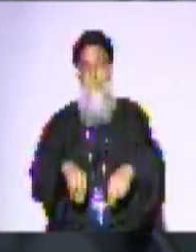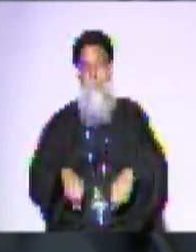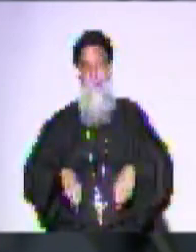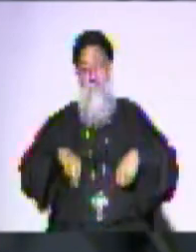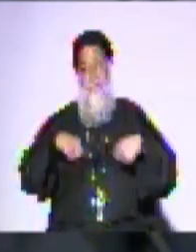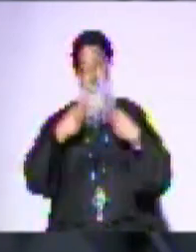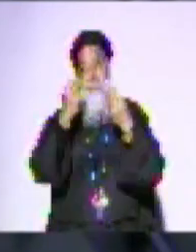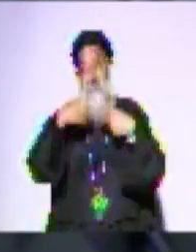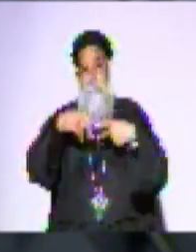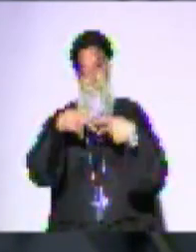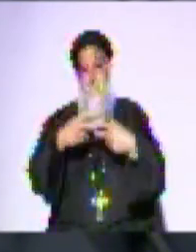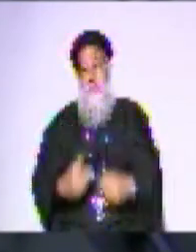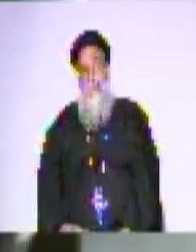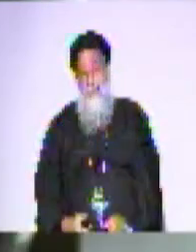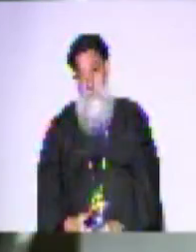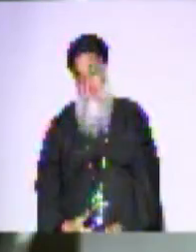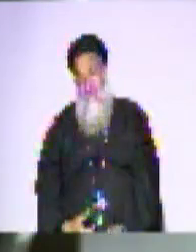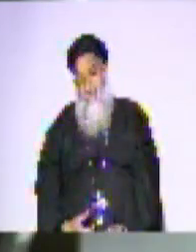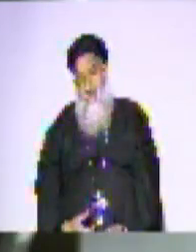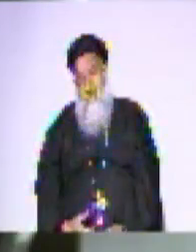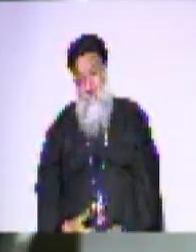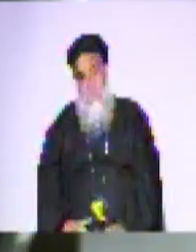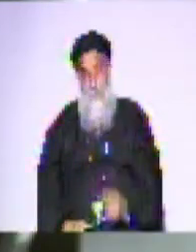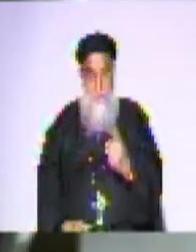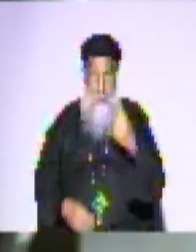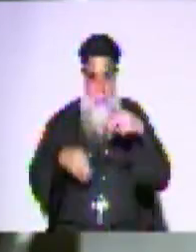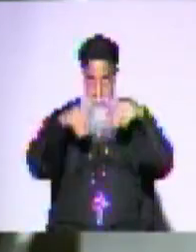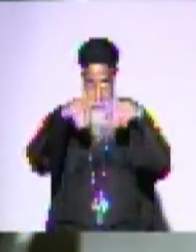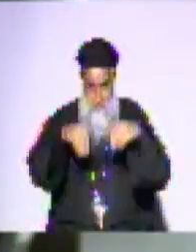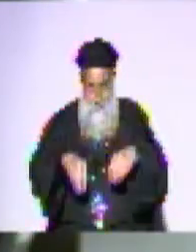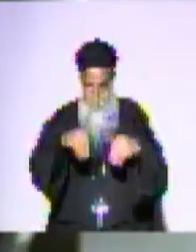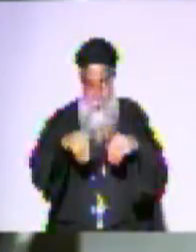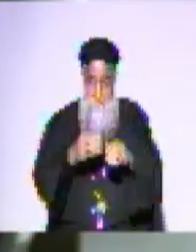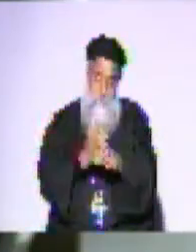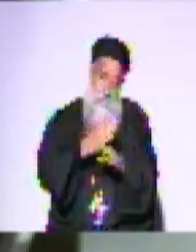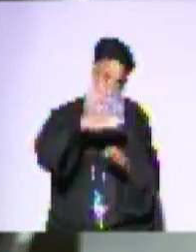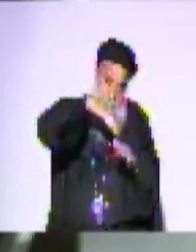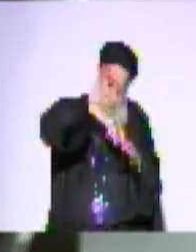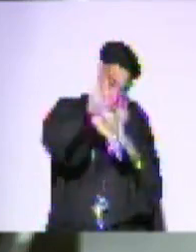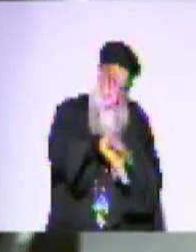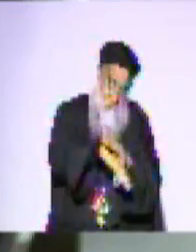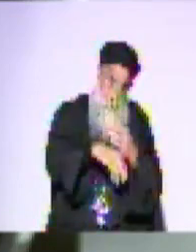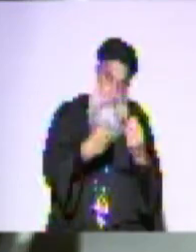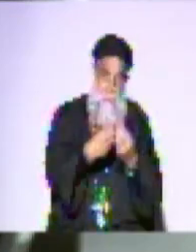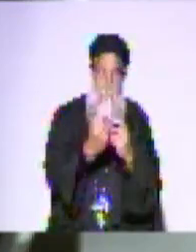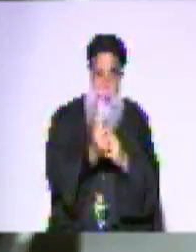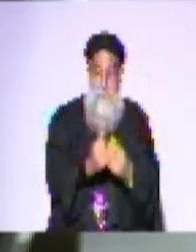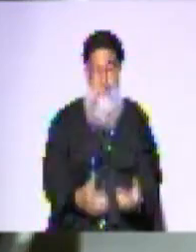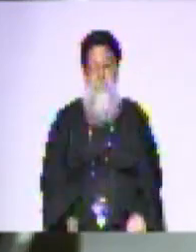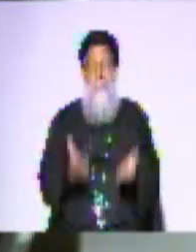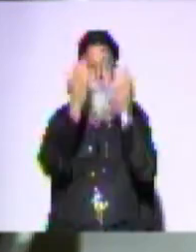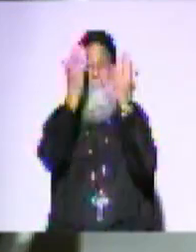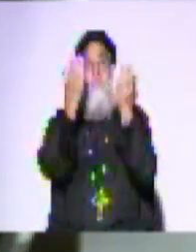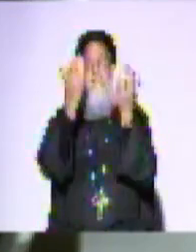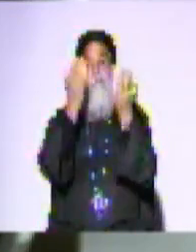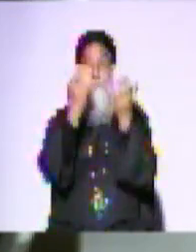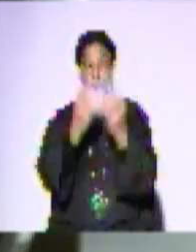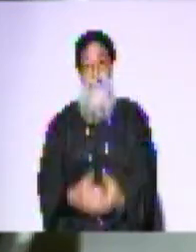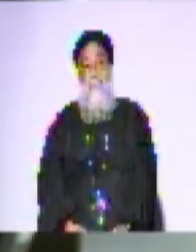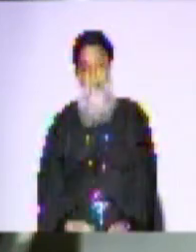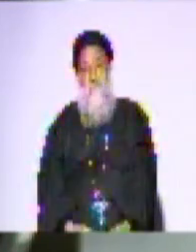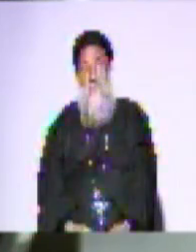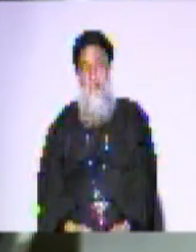تعطينا حياة. أيوة، يعني المعمودية دفن مع المسيح وقيامة،